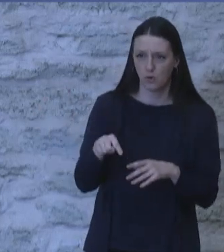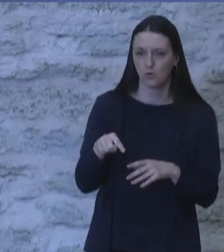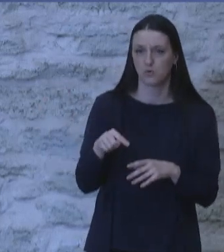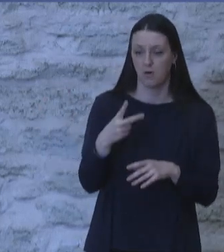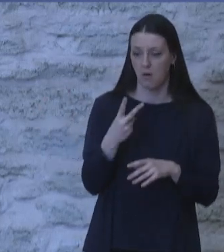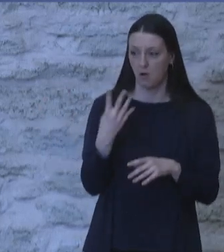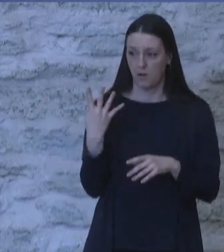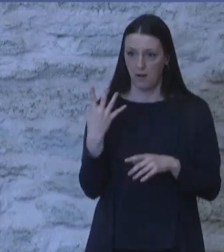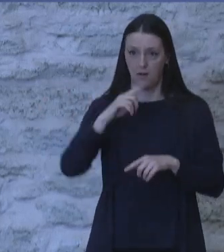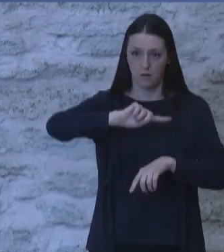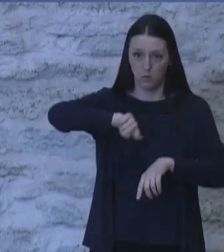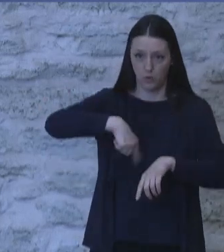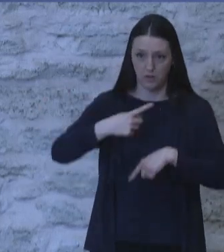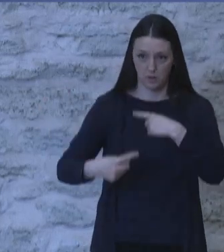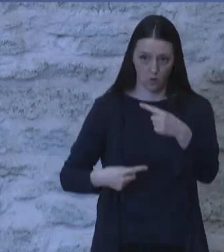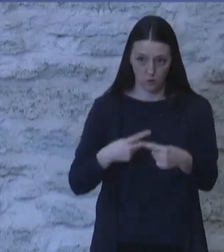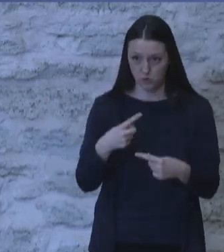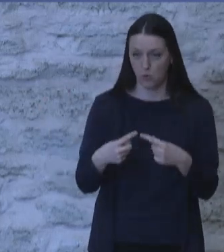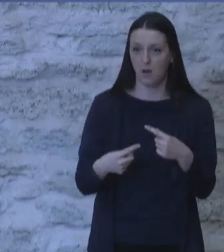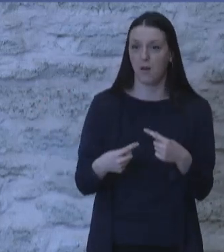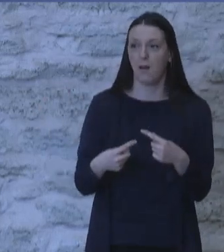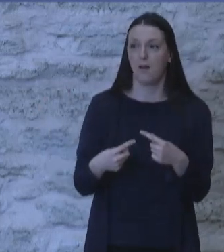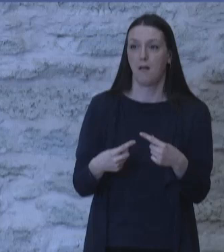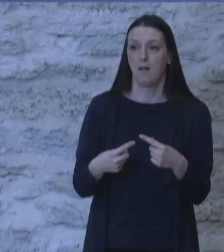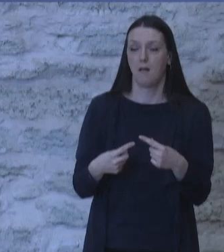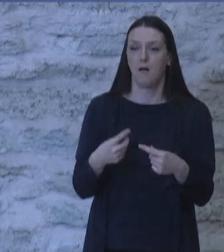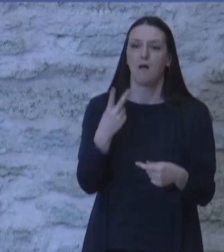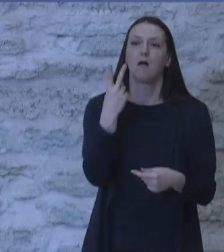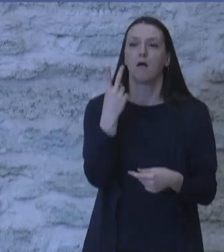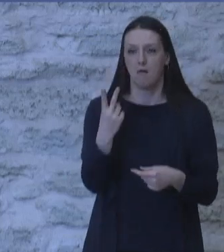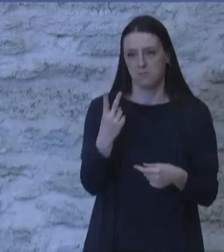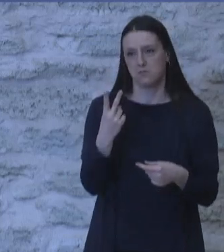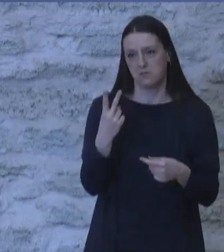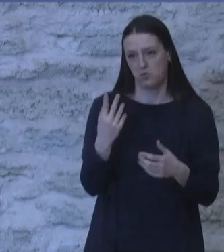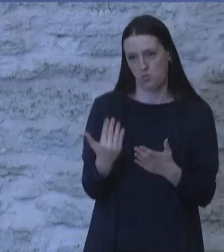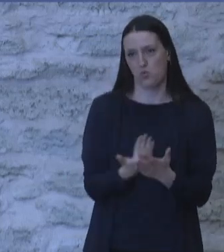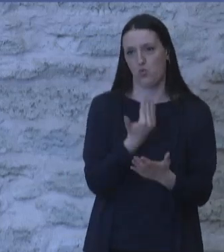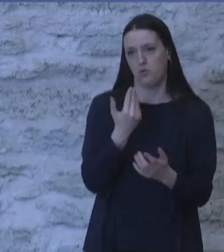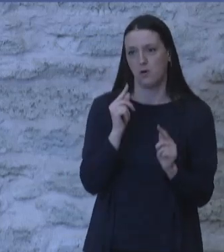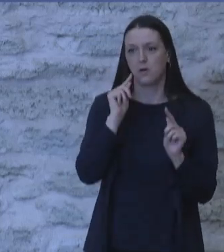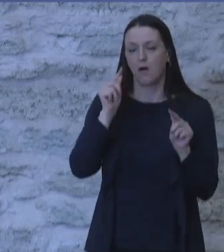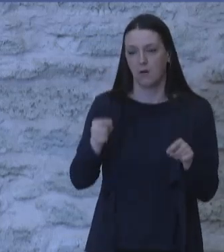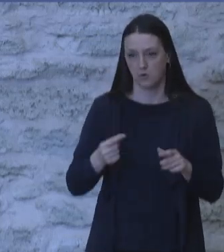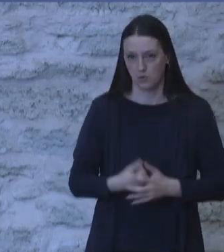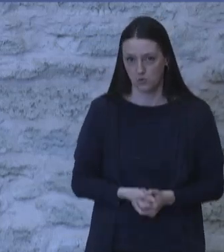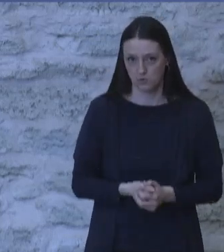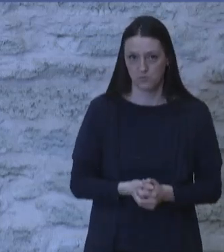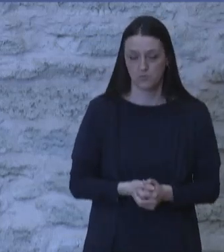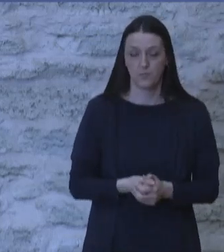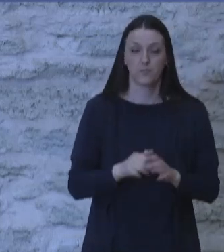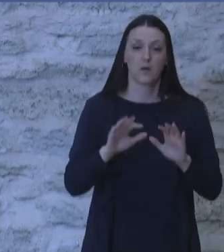tunniga kaks nakatunud. Nüüd vaadata ka